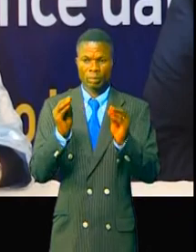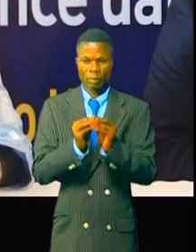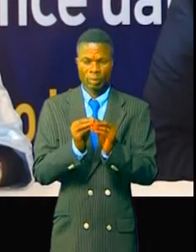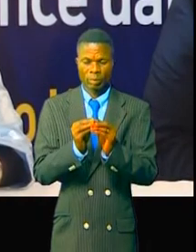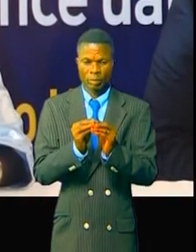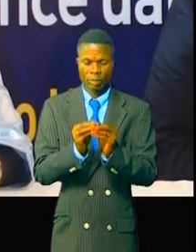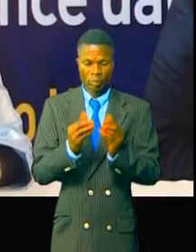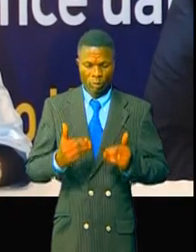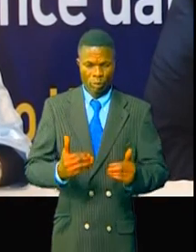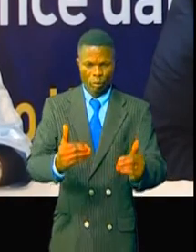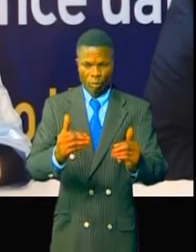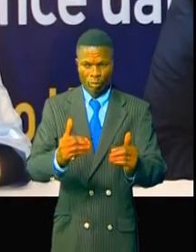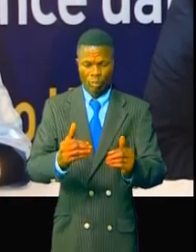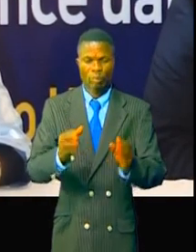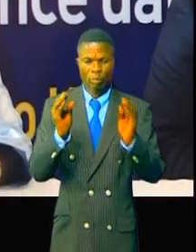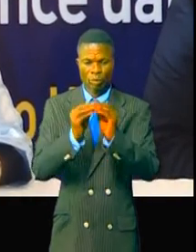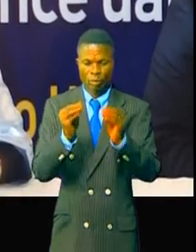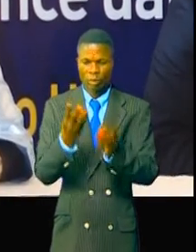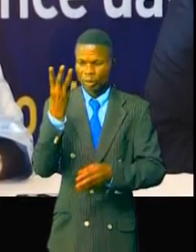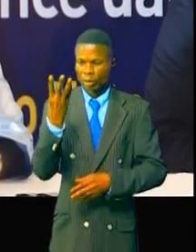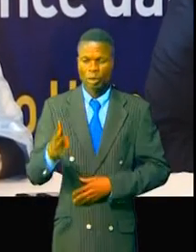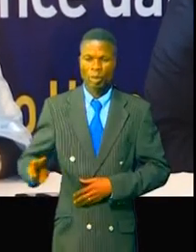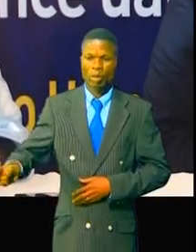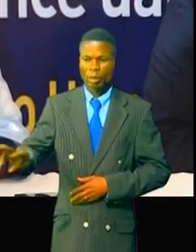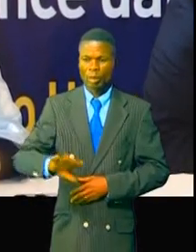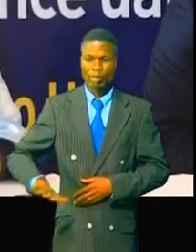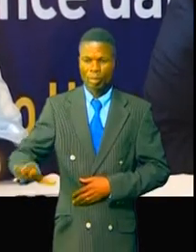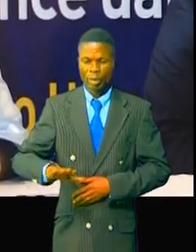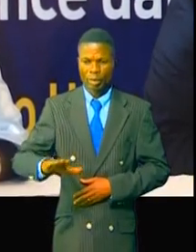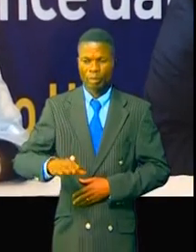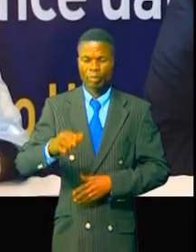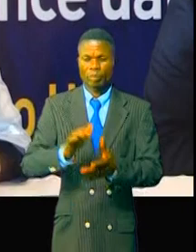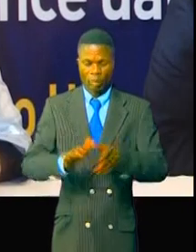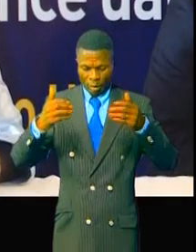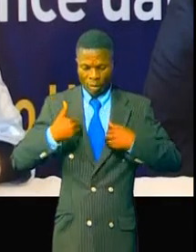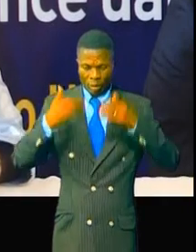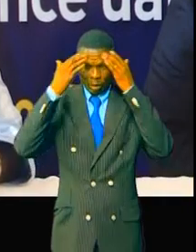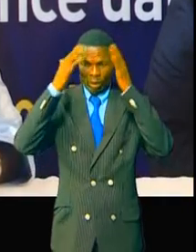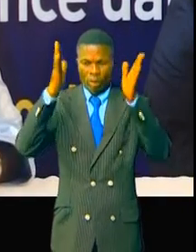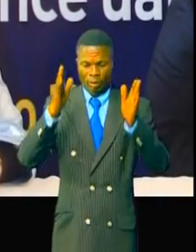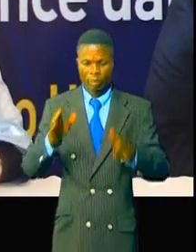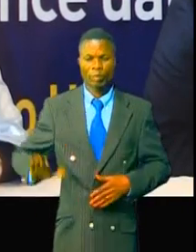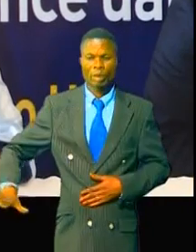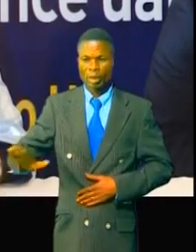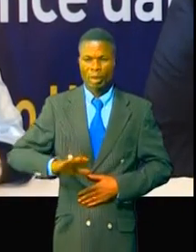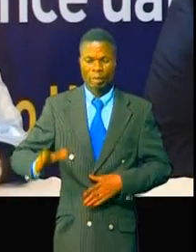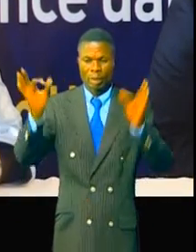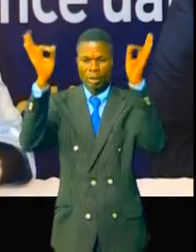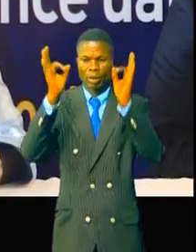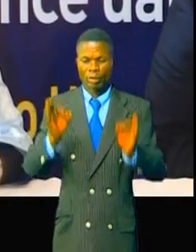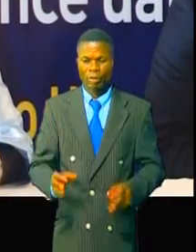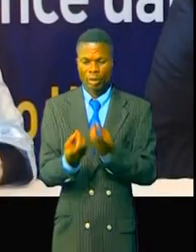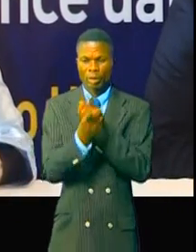poursuivre les pourparlers tripartite entre la république arabe d'égypte la république fédérale démocratique